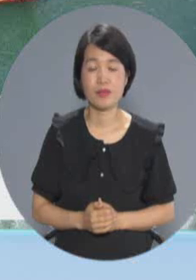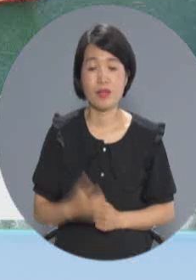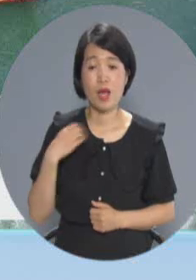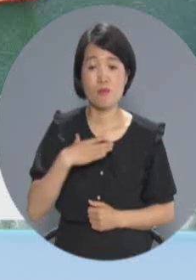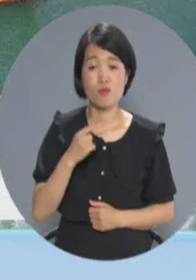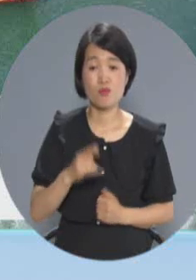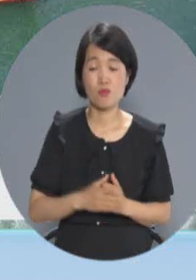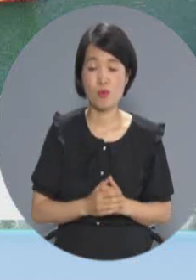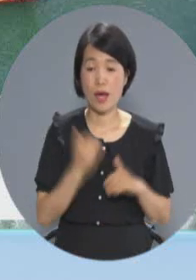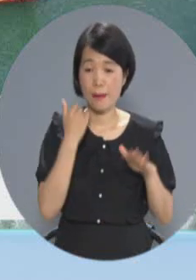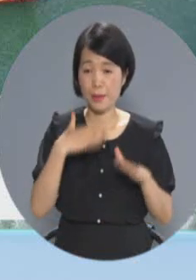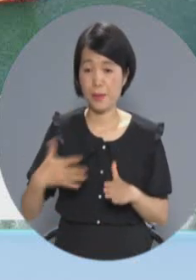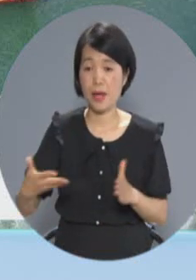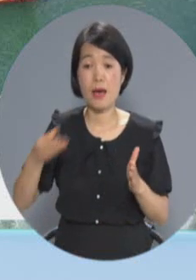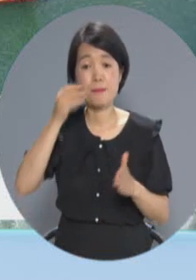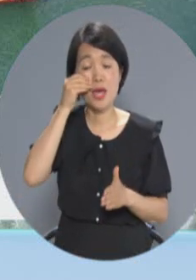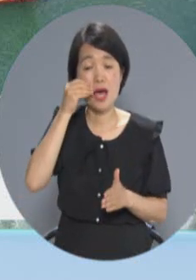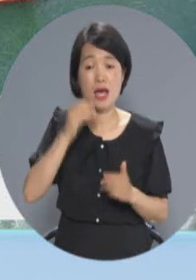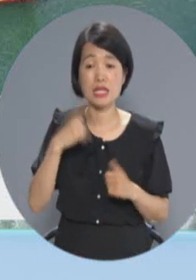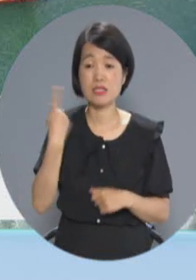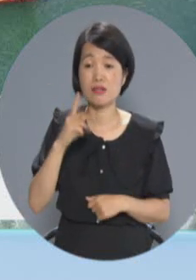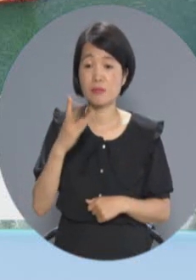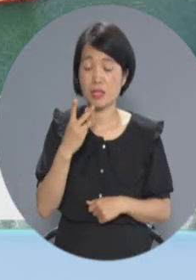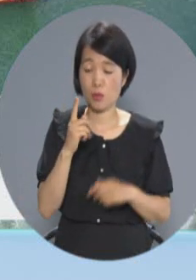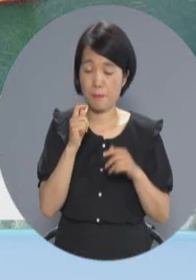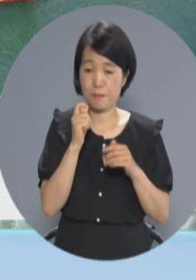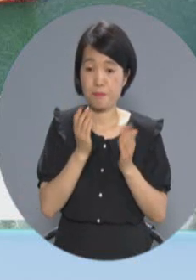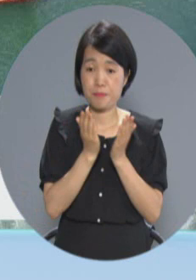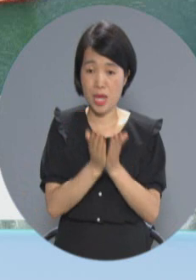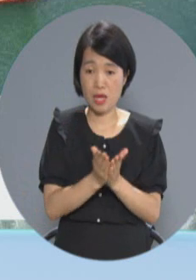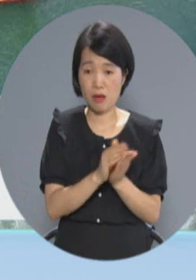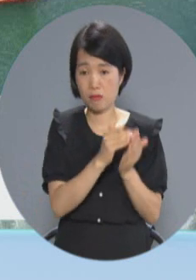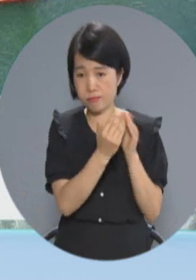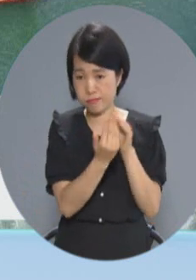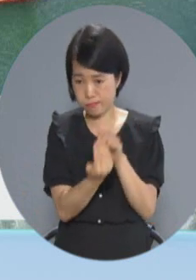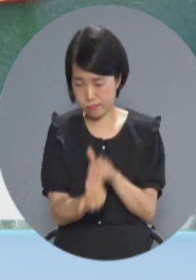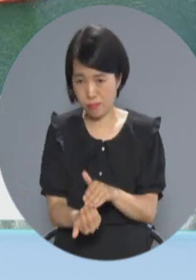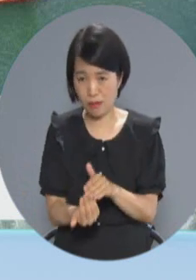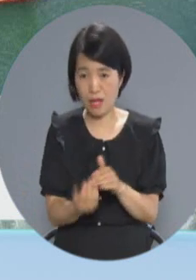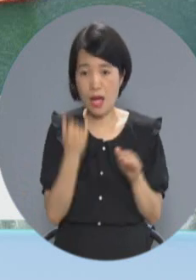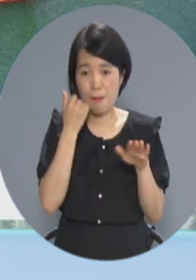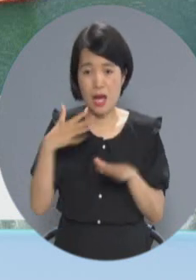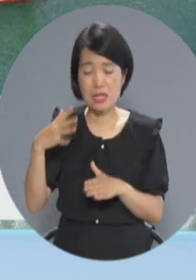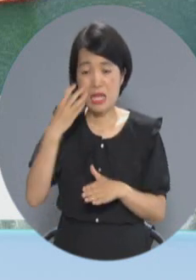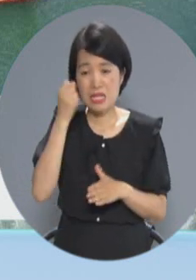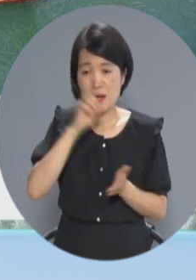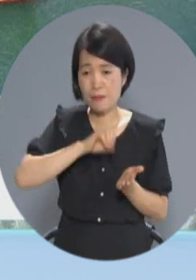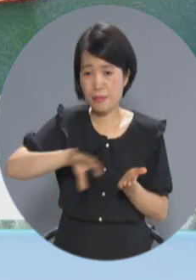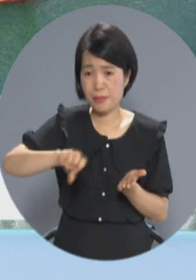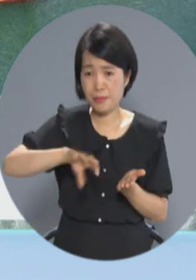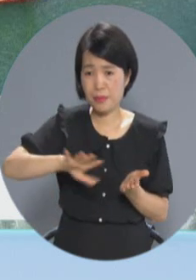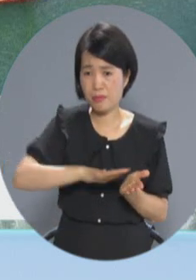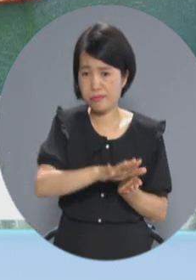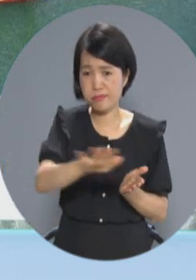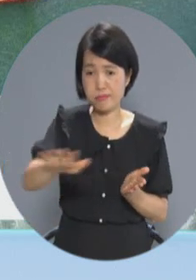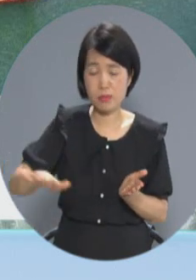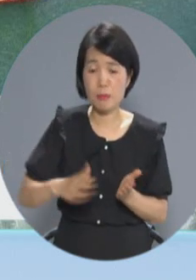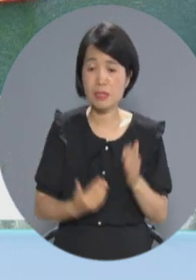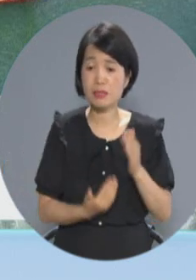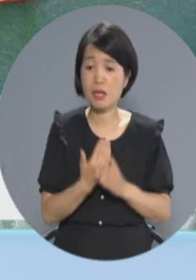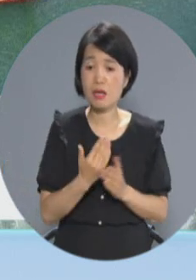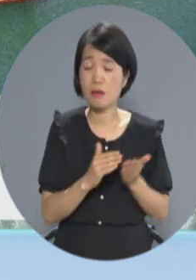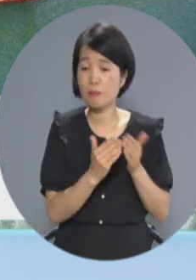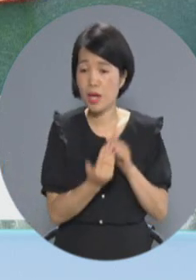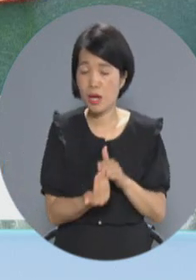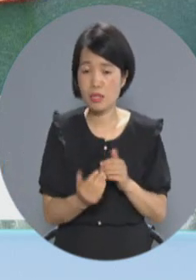무안 보릿포 해상에 정박해 있던 1,200톤급 준설선이 침수되면서 바다로 기름이 유출됐습니다. 사고가 난 배는